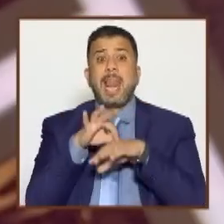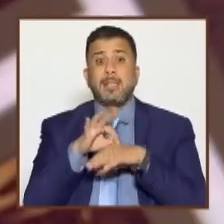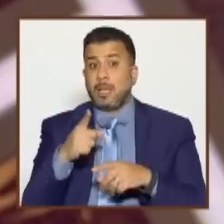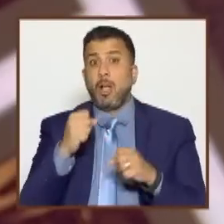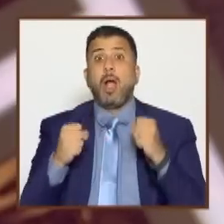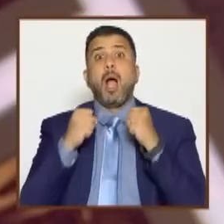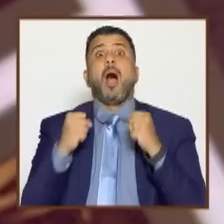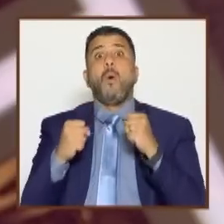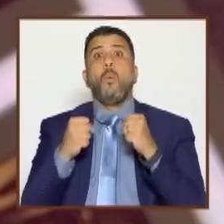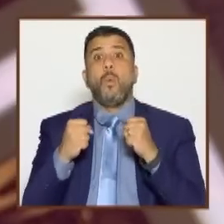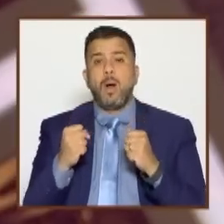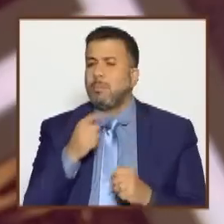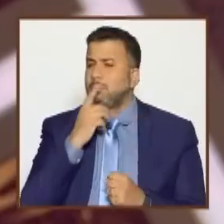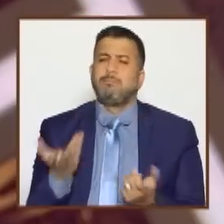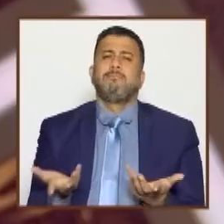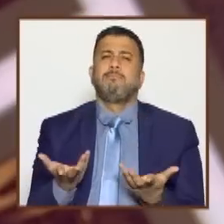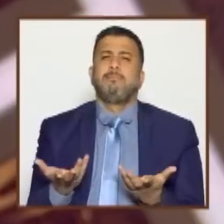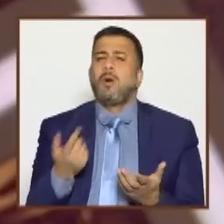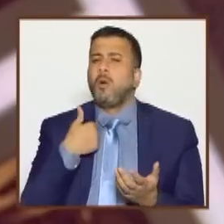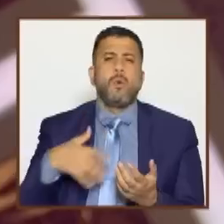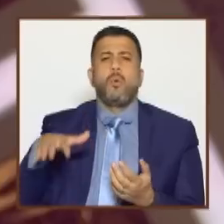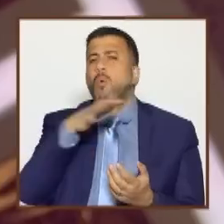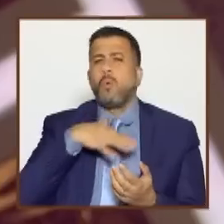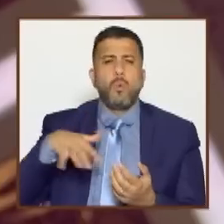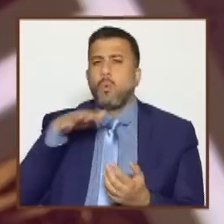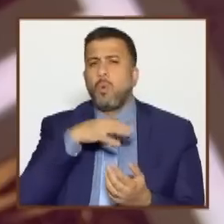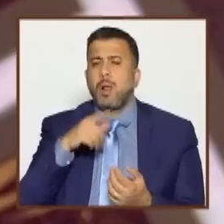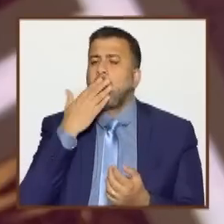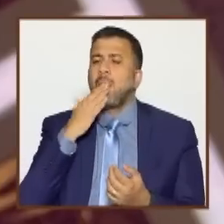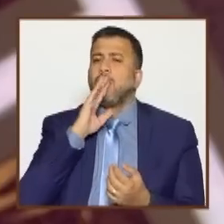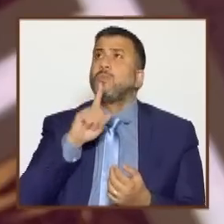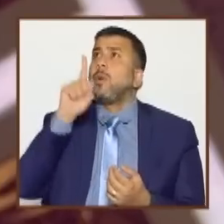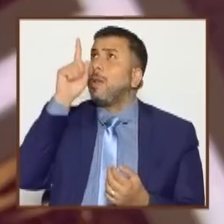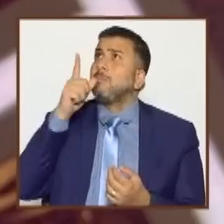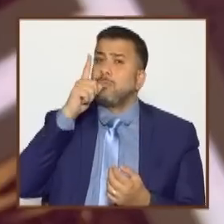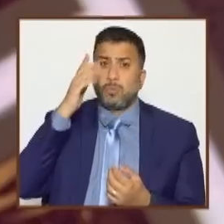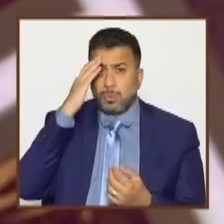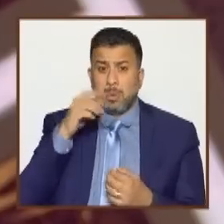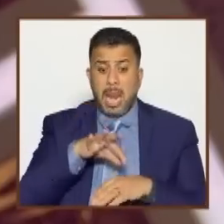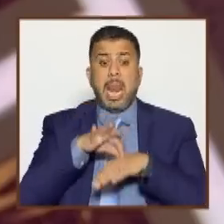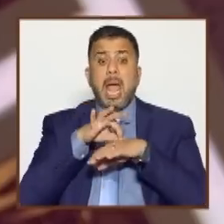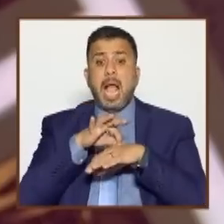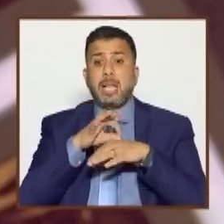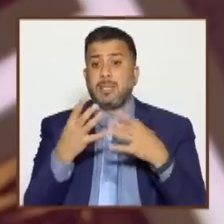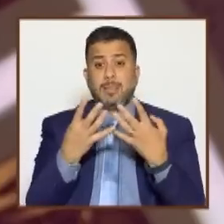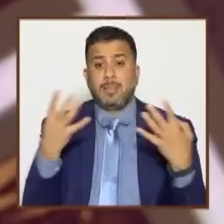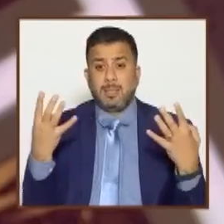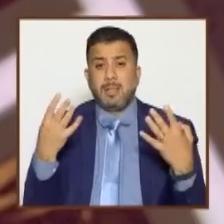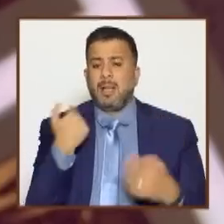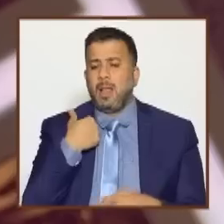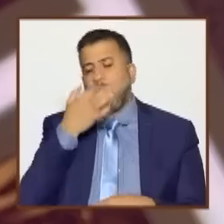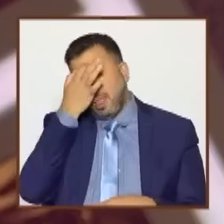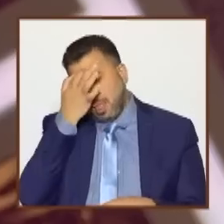قوية ونشيطة وكذا، نحن عافانا الله أحيانا نكون أمام الناس يظهر علينا